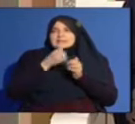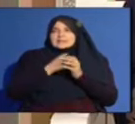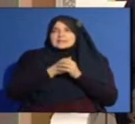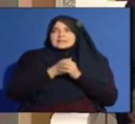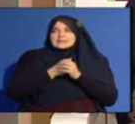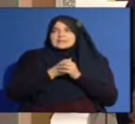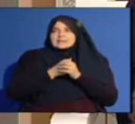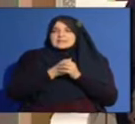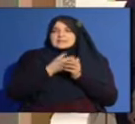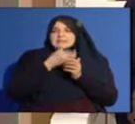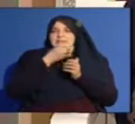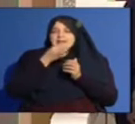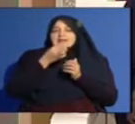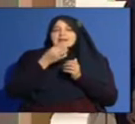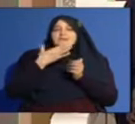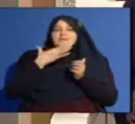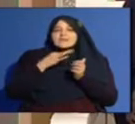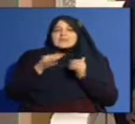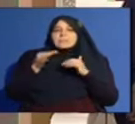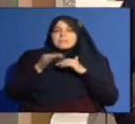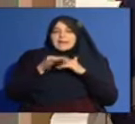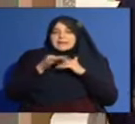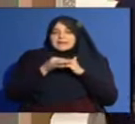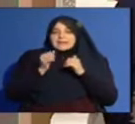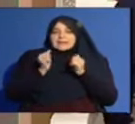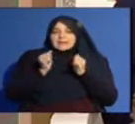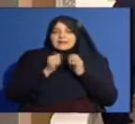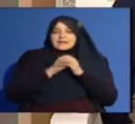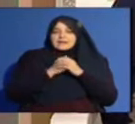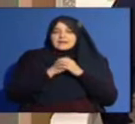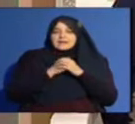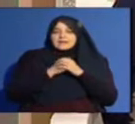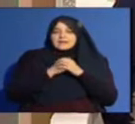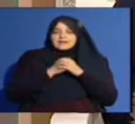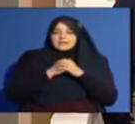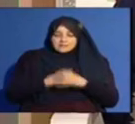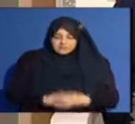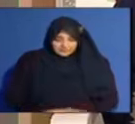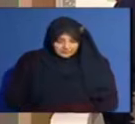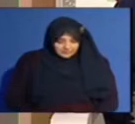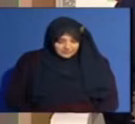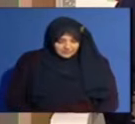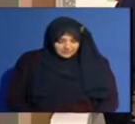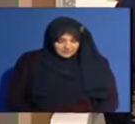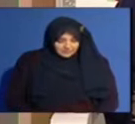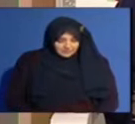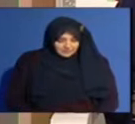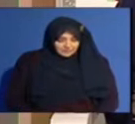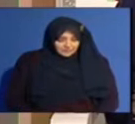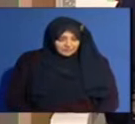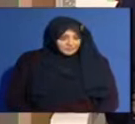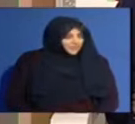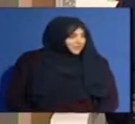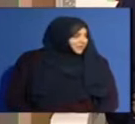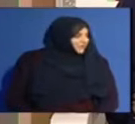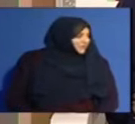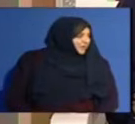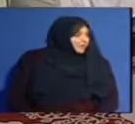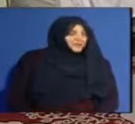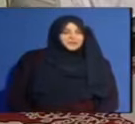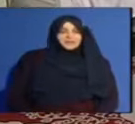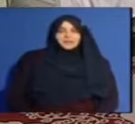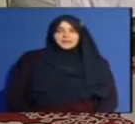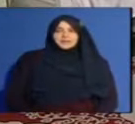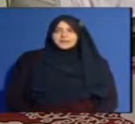فرنسا. ولدها اللي مزوجة به أنت، طيب، أوكي، تفضلي. هي. كي عطيتها طفلة عطيتها مدة 4 سنين.